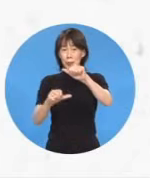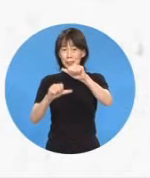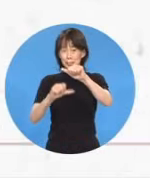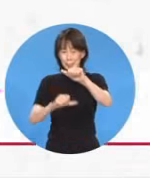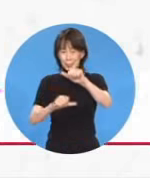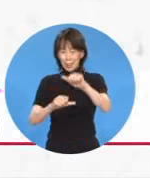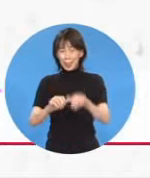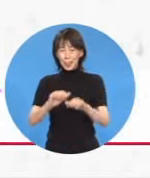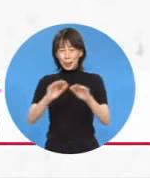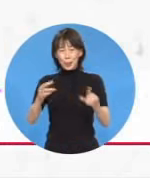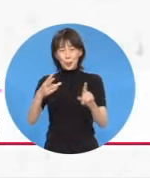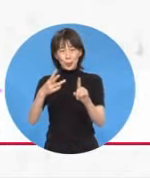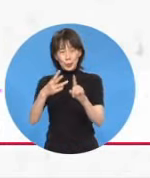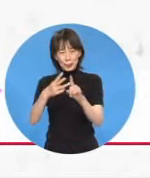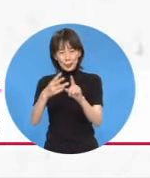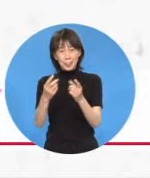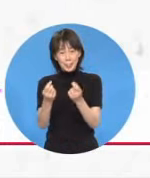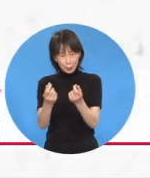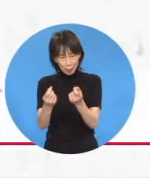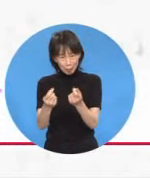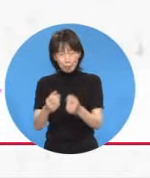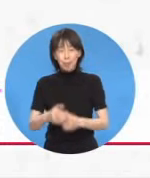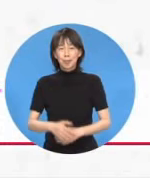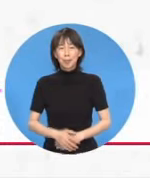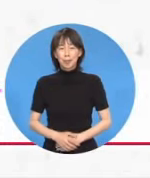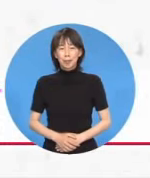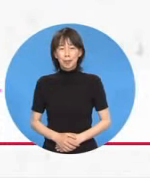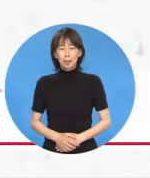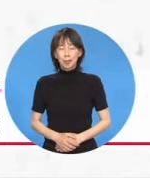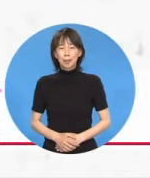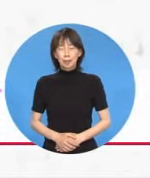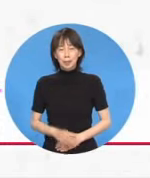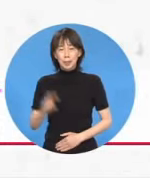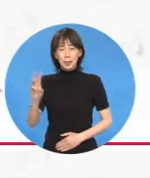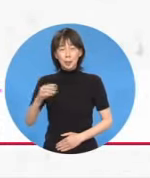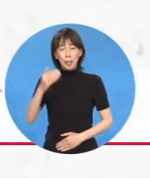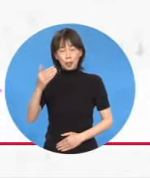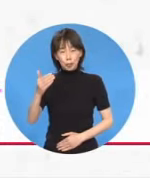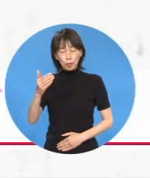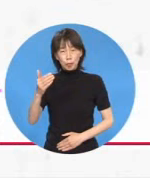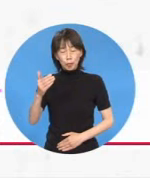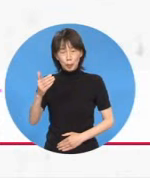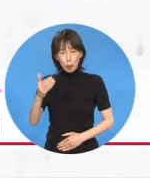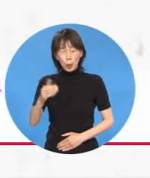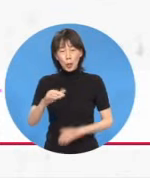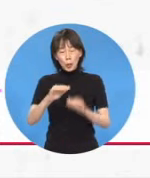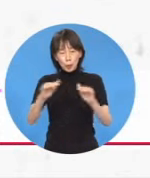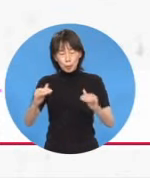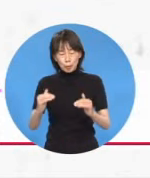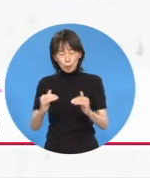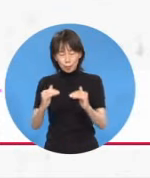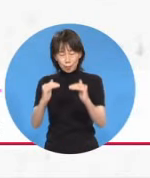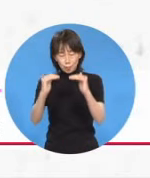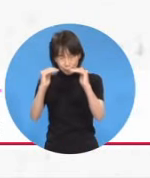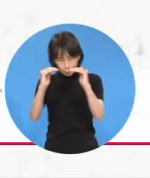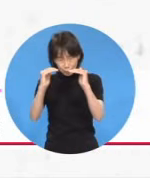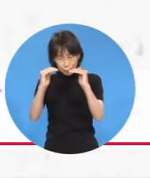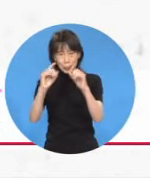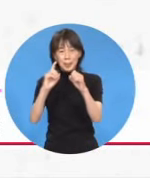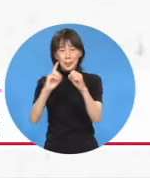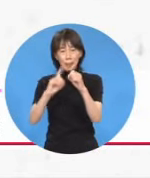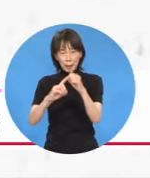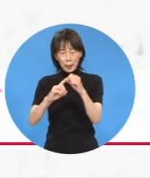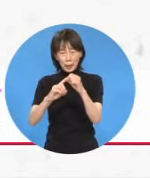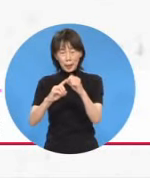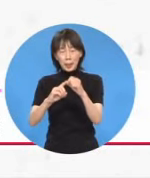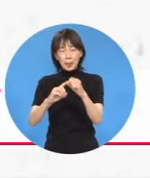です5月5日は子供の日ですクは時代を担う子供たちの健やかな成長